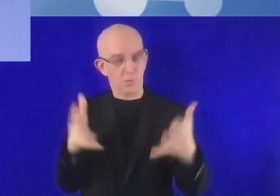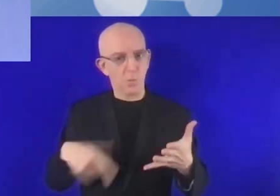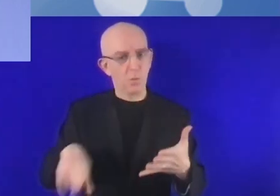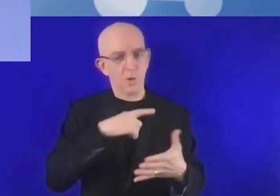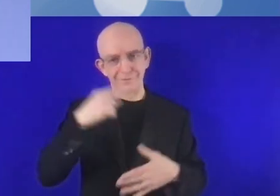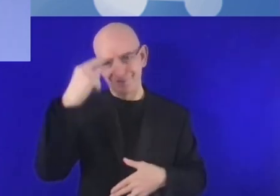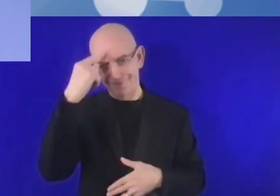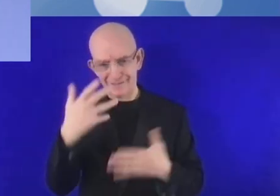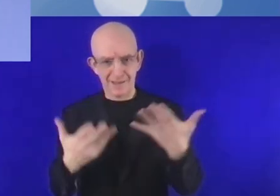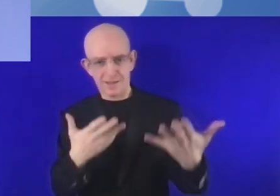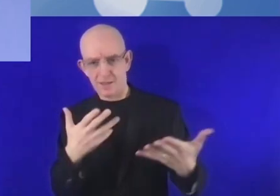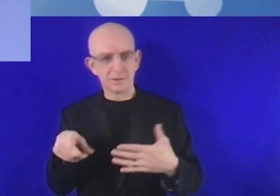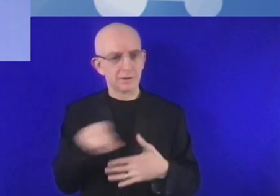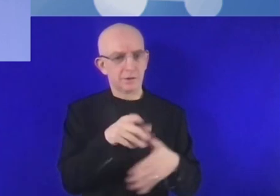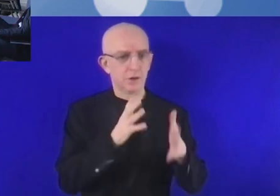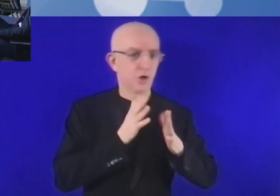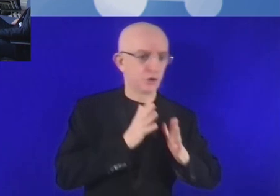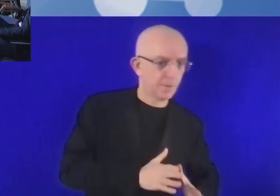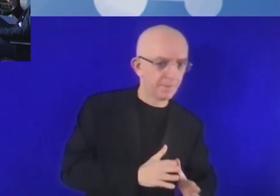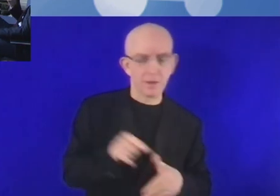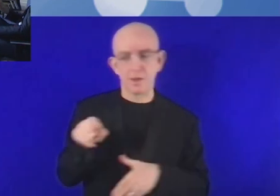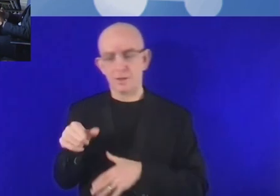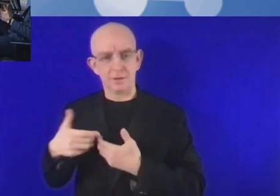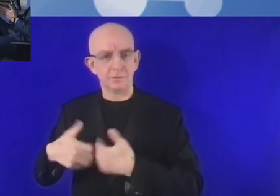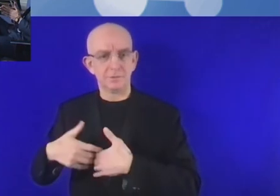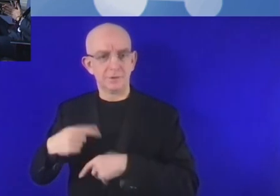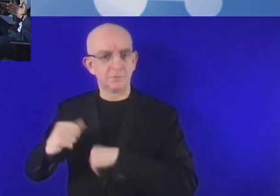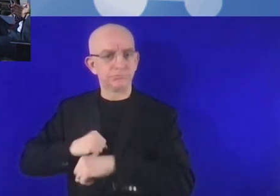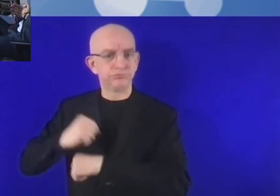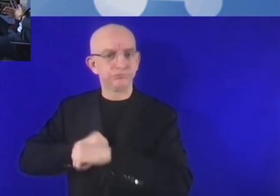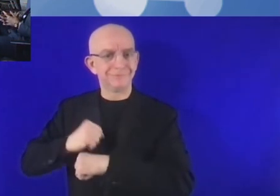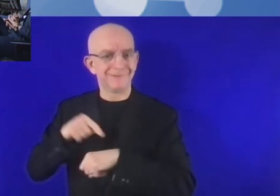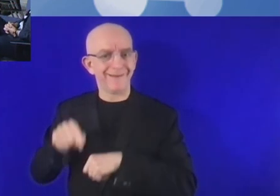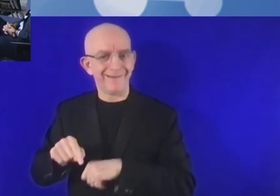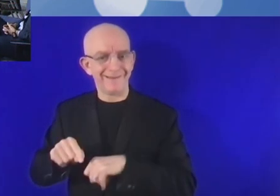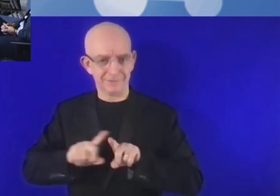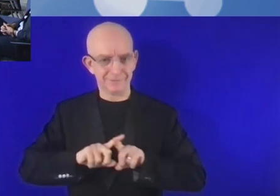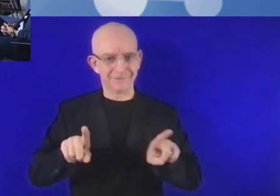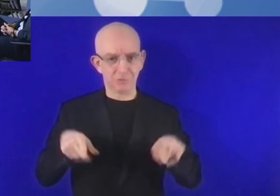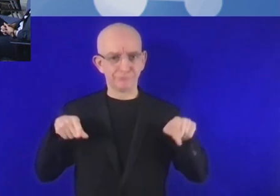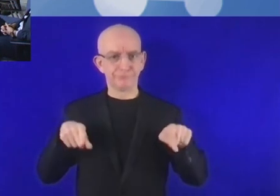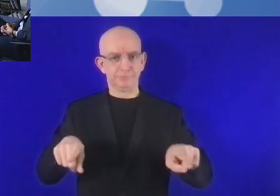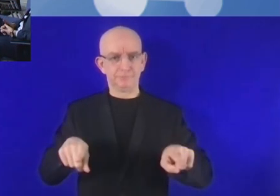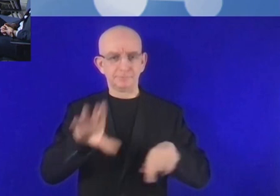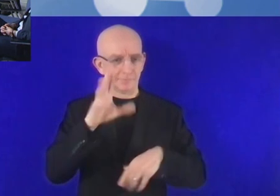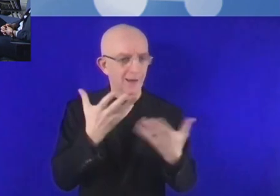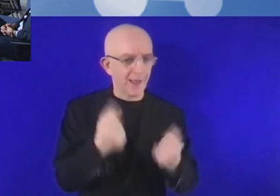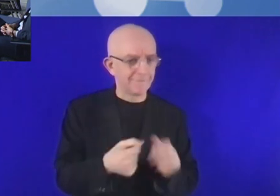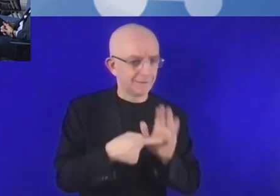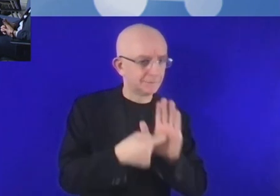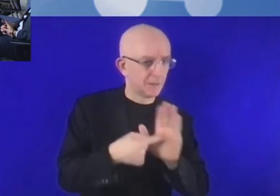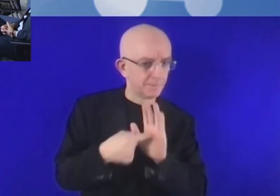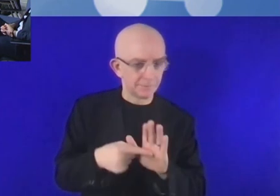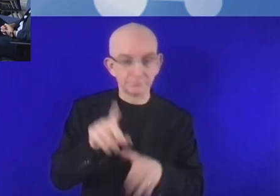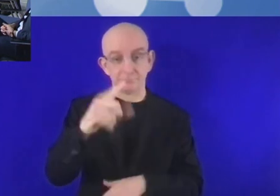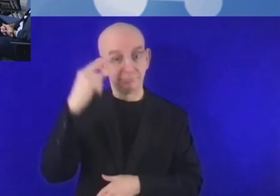różnica pomiędzy ludźmi a maszynami. Pomyślmy na przykład o sztucznej inteligencji. Sztuczna inteligencja będzie mogła w przyszłości